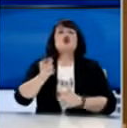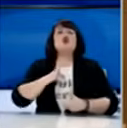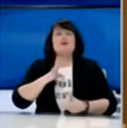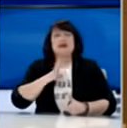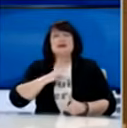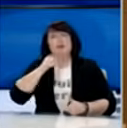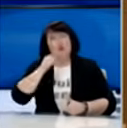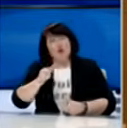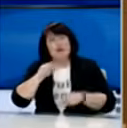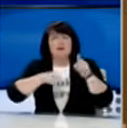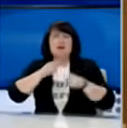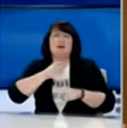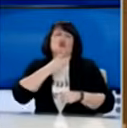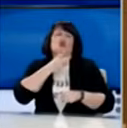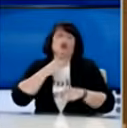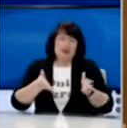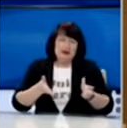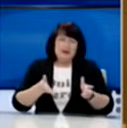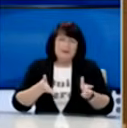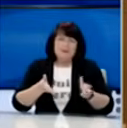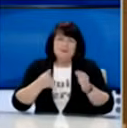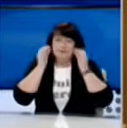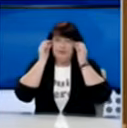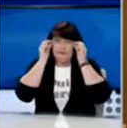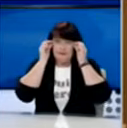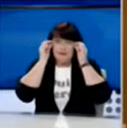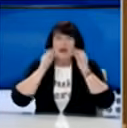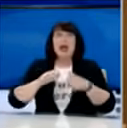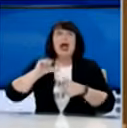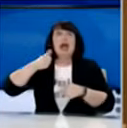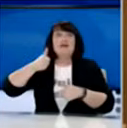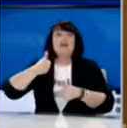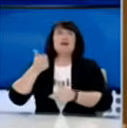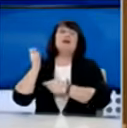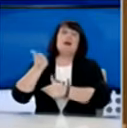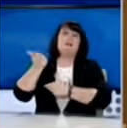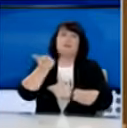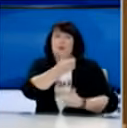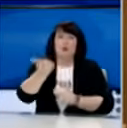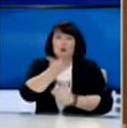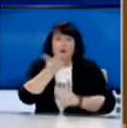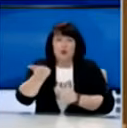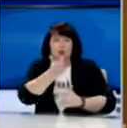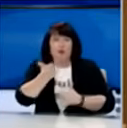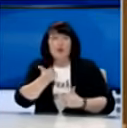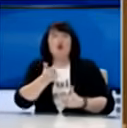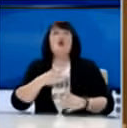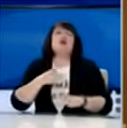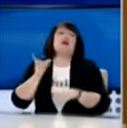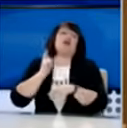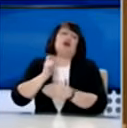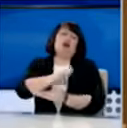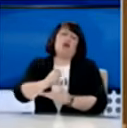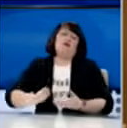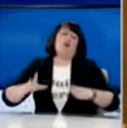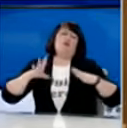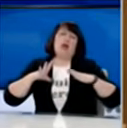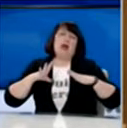και μόνιμοι της πρώτης γραμμής, όχι αυτοί των γραφείων και των συρταριών, αλλά αυτοί που